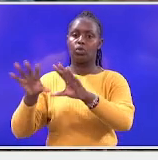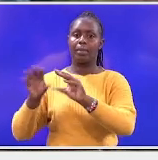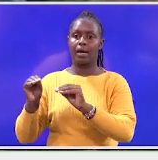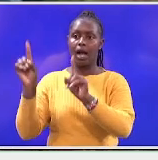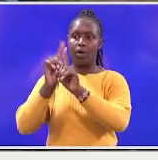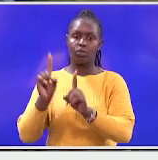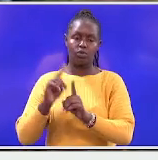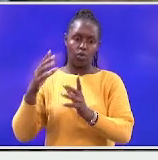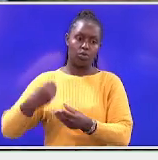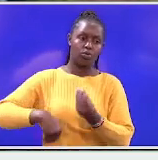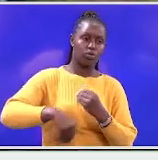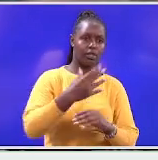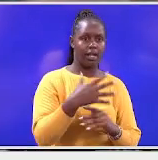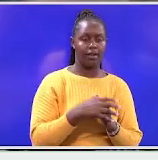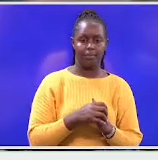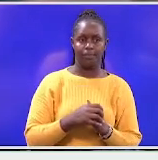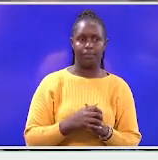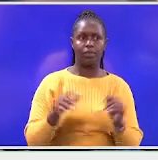yako, hata marori